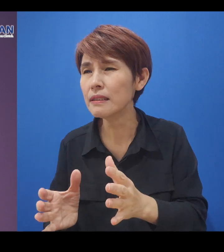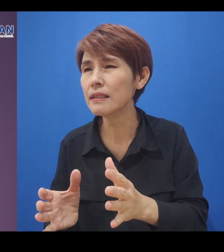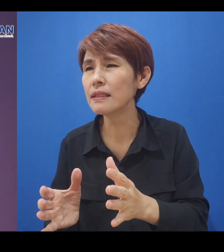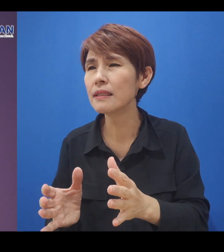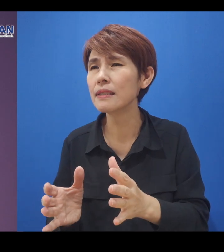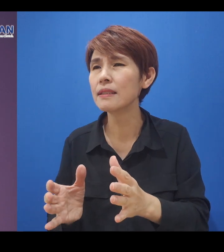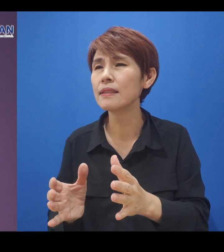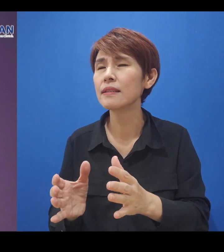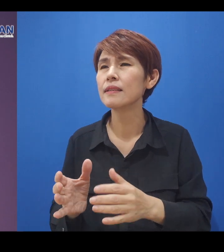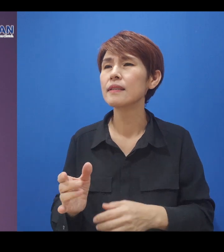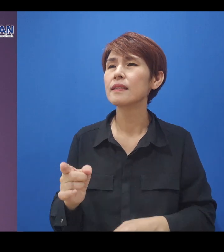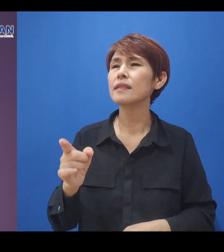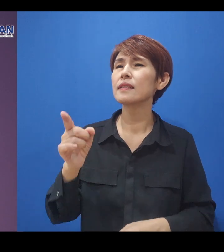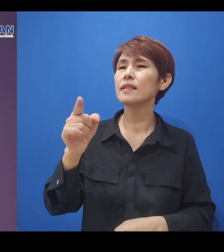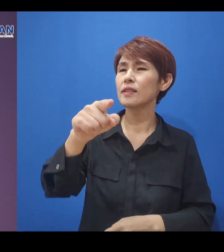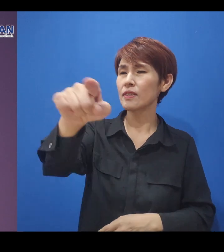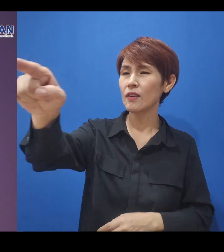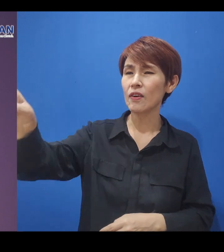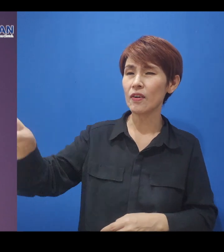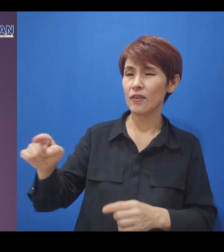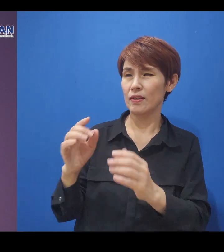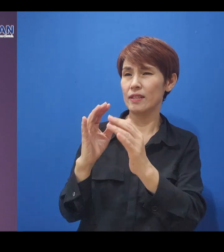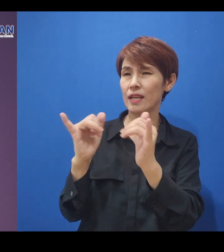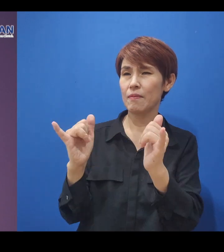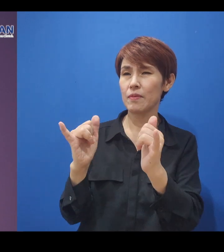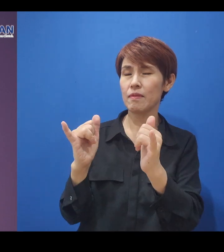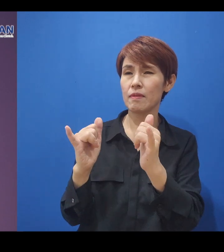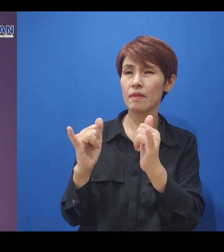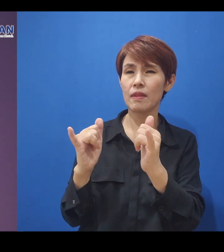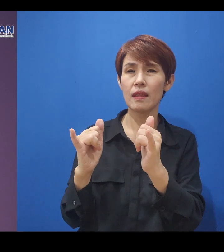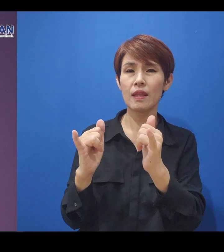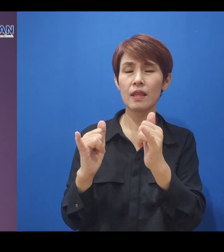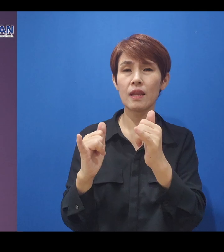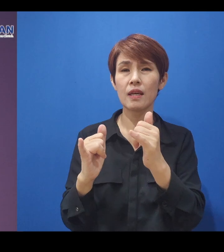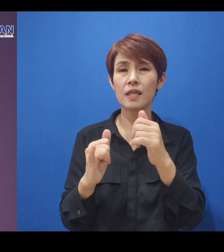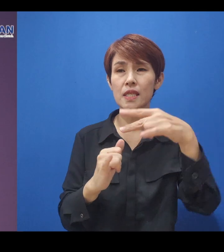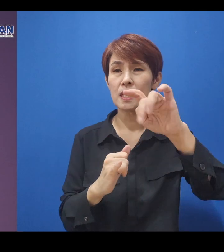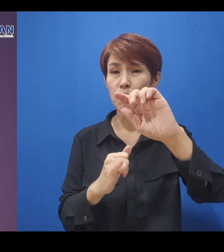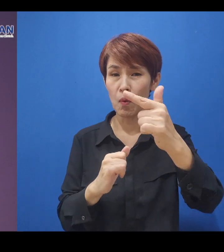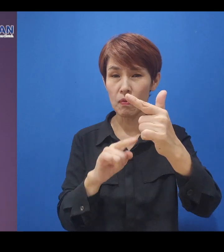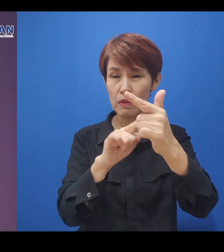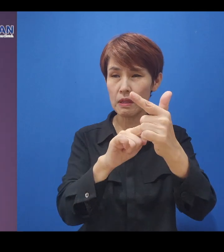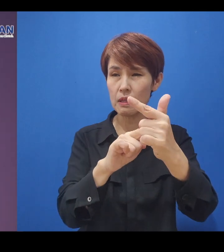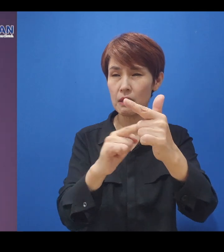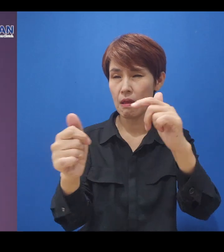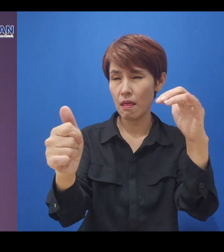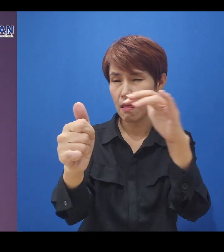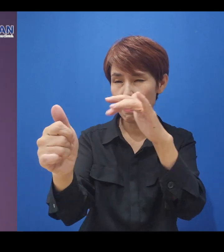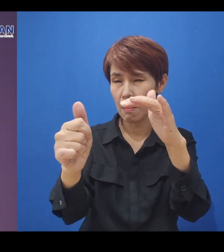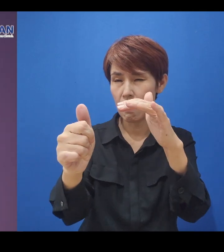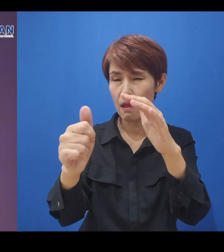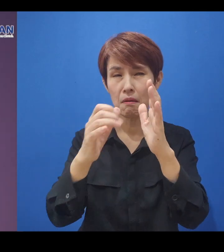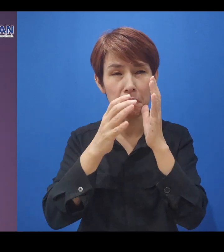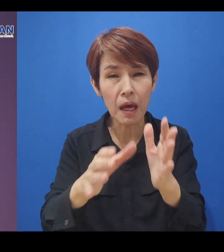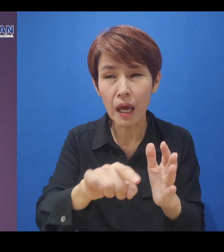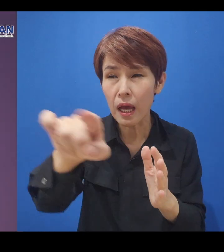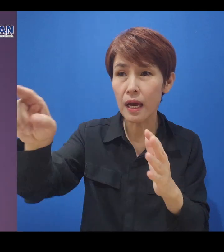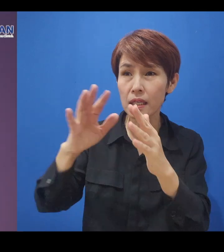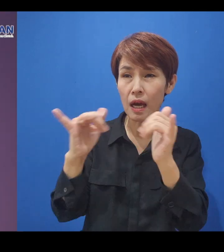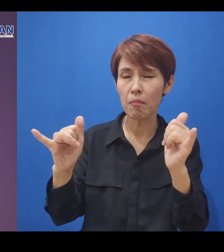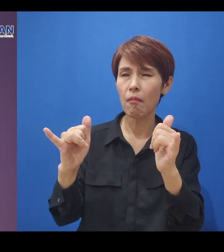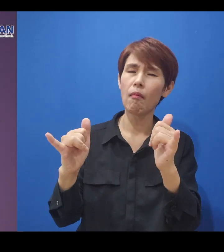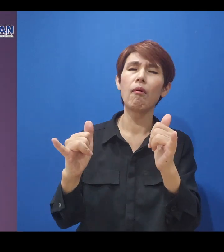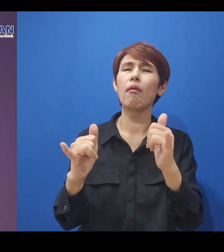저 사람에게 난 복음 전할 능력이 없습니다. 오늘 나를 도와주시고 나를 사용해